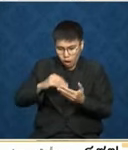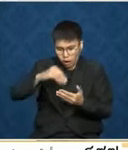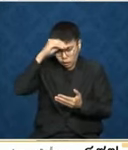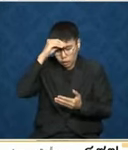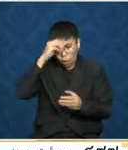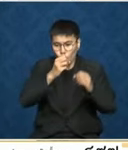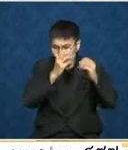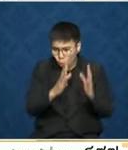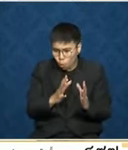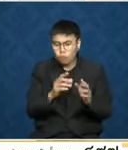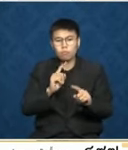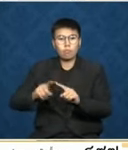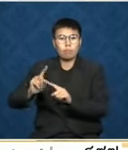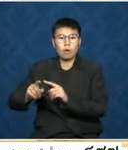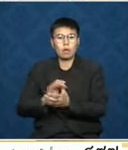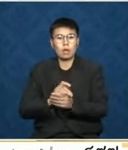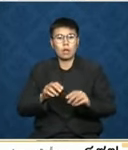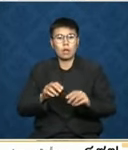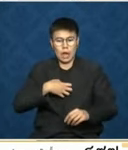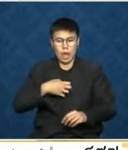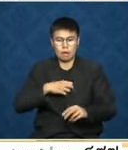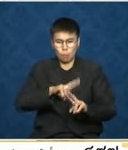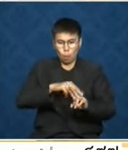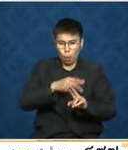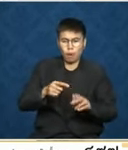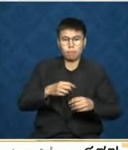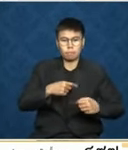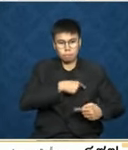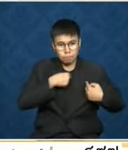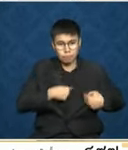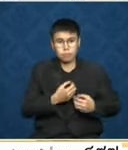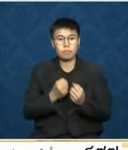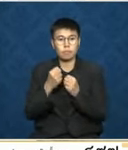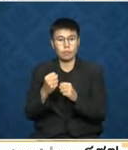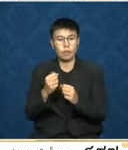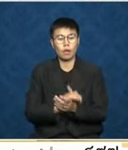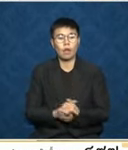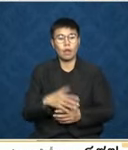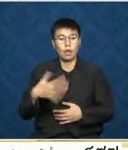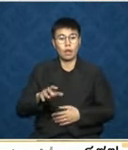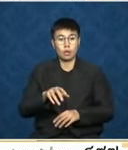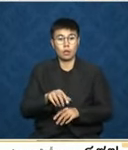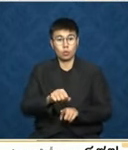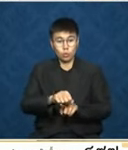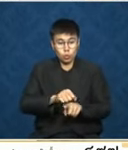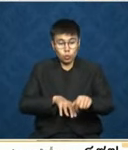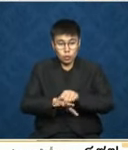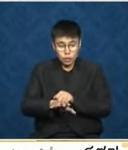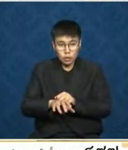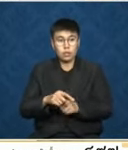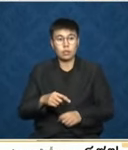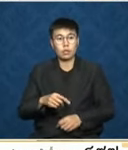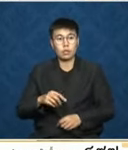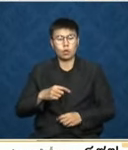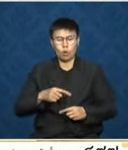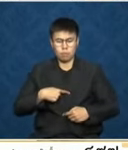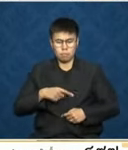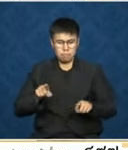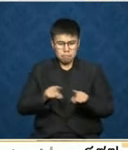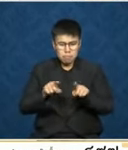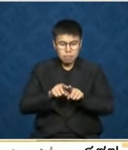ขวญและกำลังใจดด้วยค่ะอย่าให้ชาวบ้านต้องมาพูดว่าใส่ถุงเท้าหลายสจะอี้จะไว้ใจได้กา